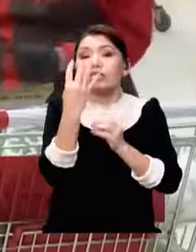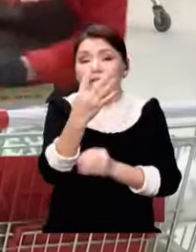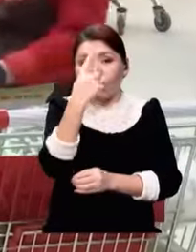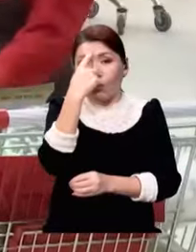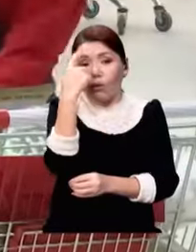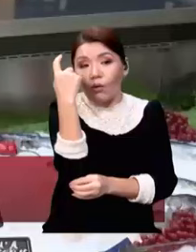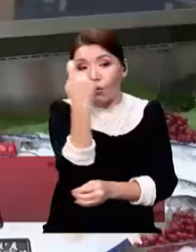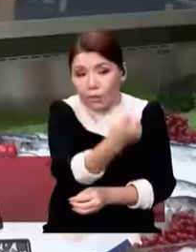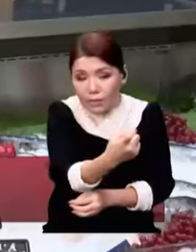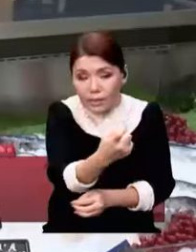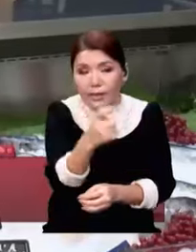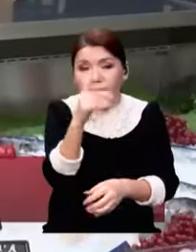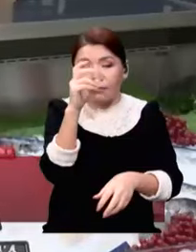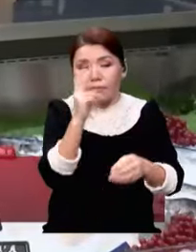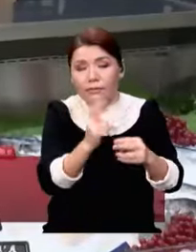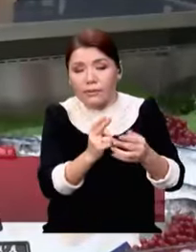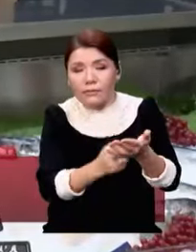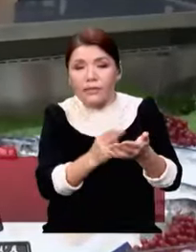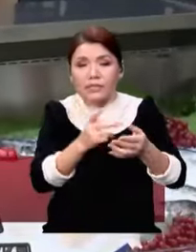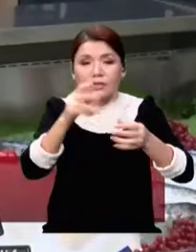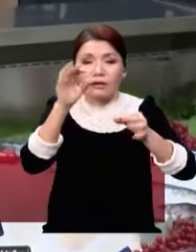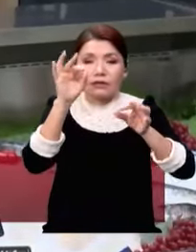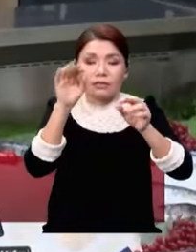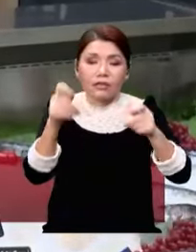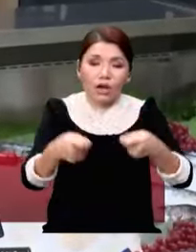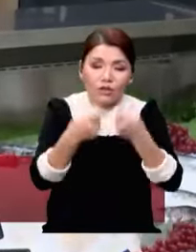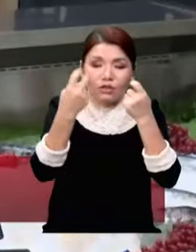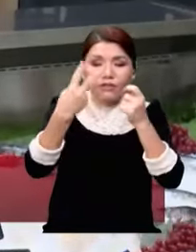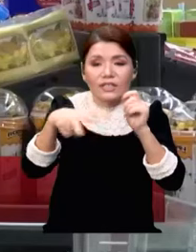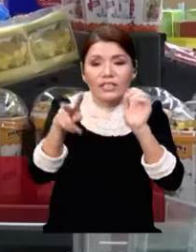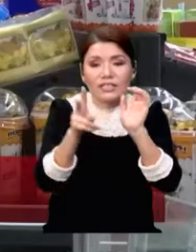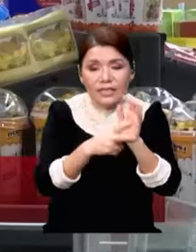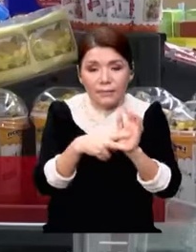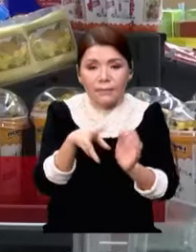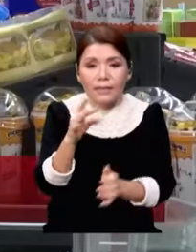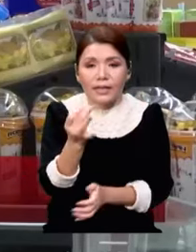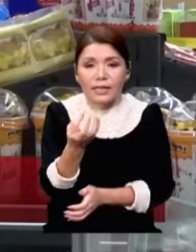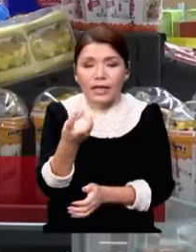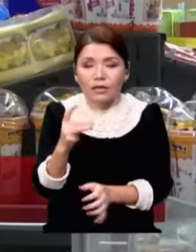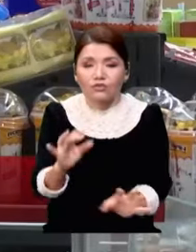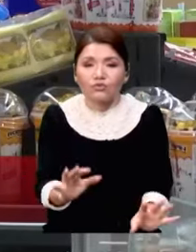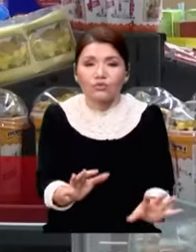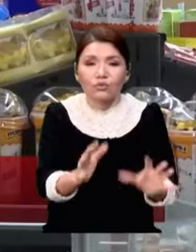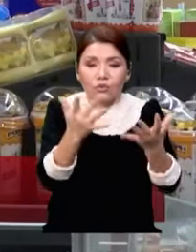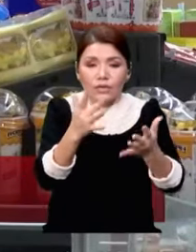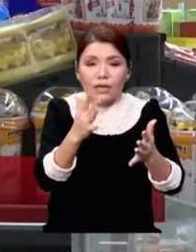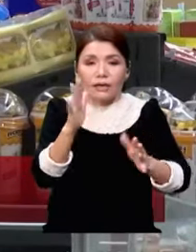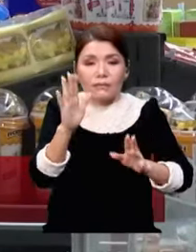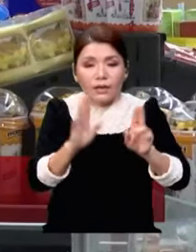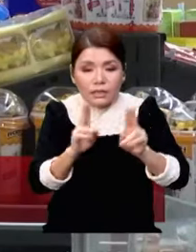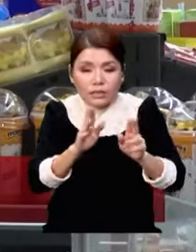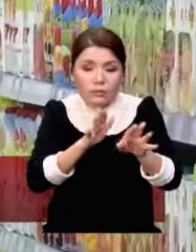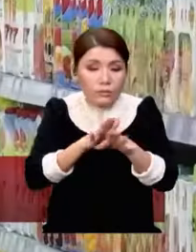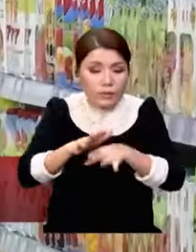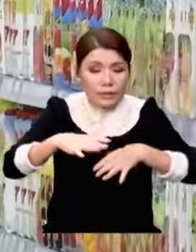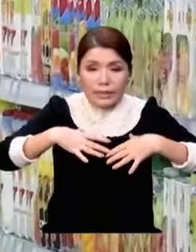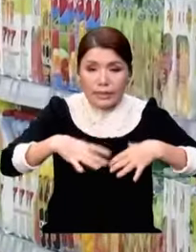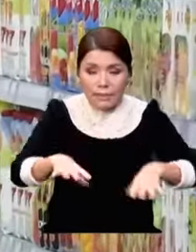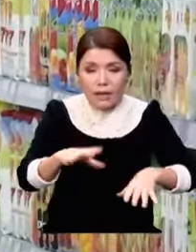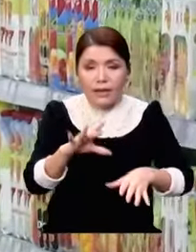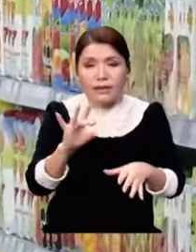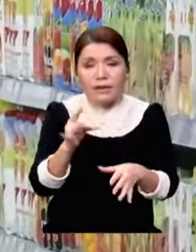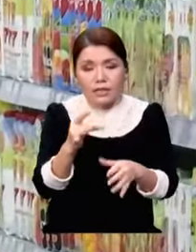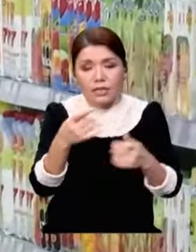уведомления касательно признаков нарушения, 27 запротоколированных случаев несоблюдения супермаркетами